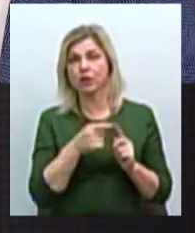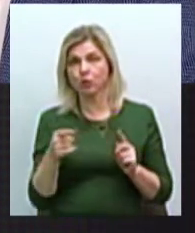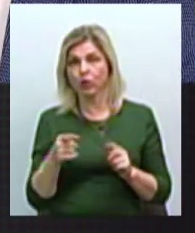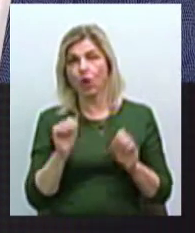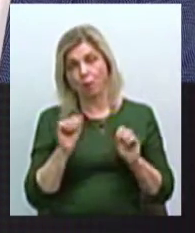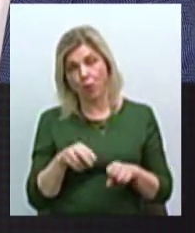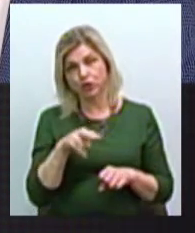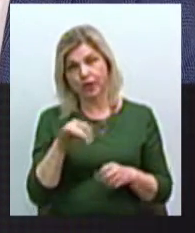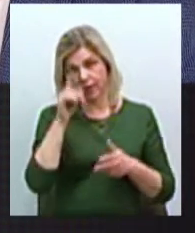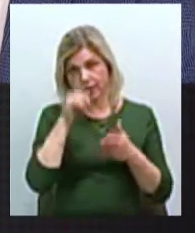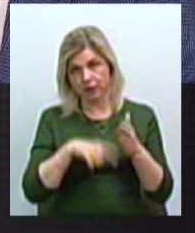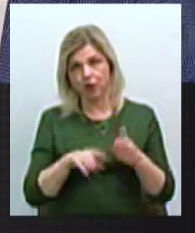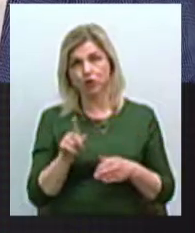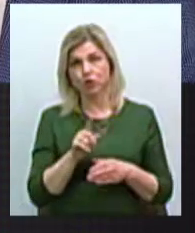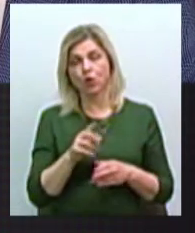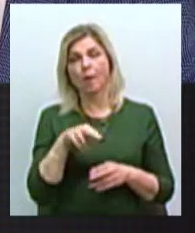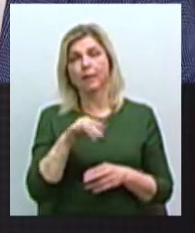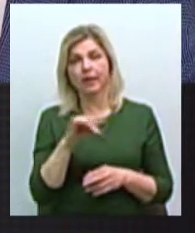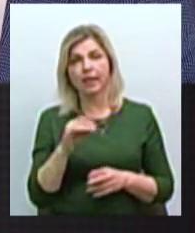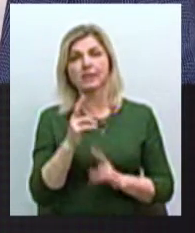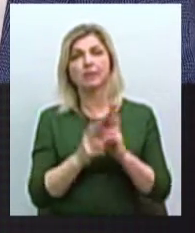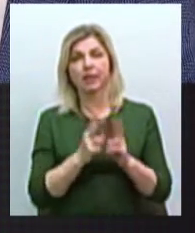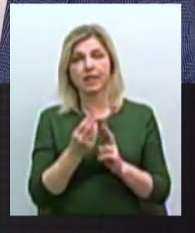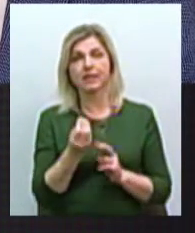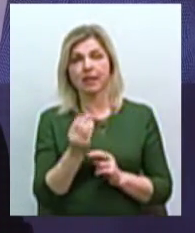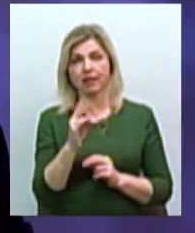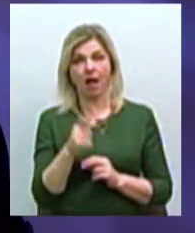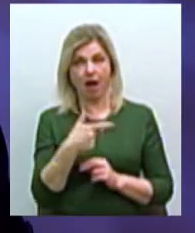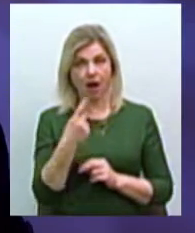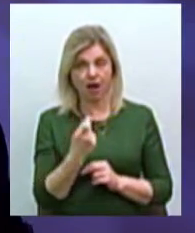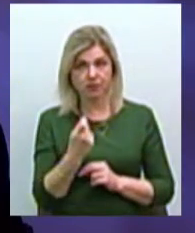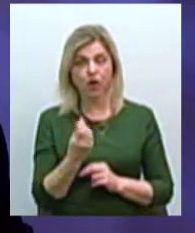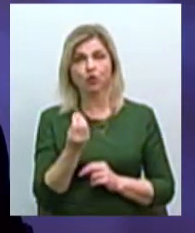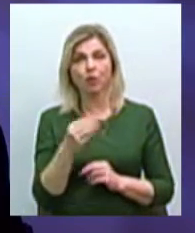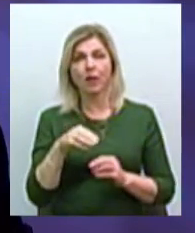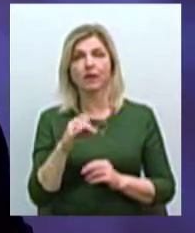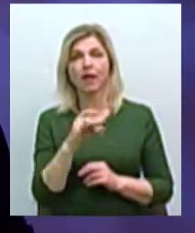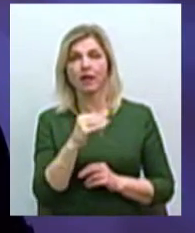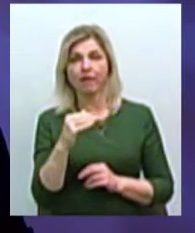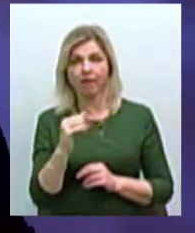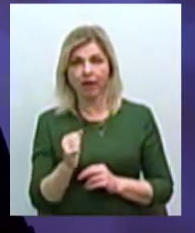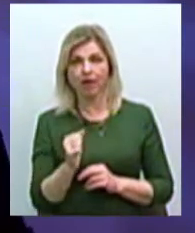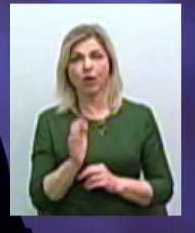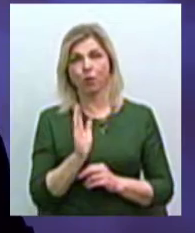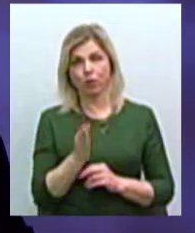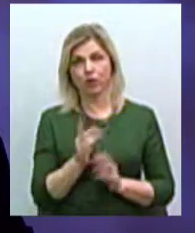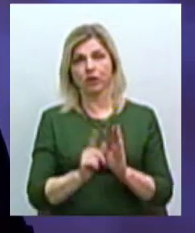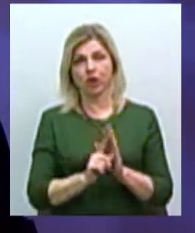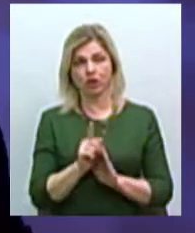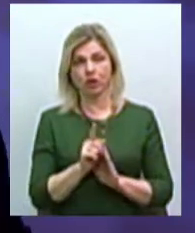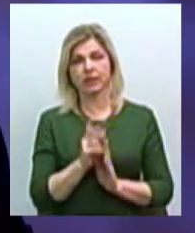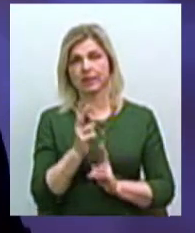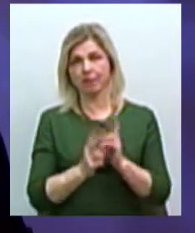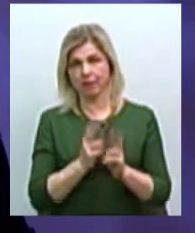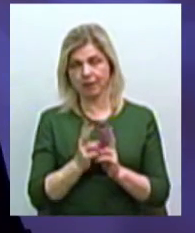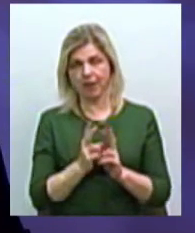надеяться на то, что при изменении цены на газ стоимость тарифа будет начинаться